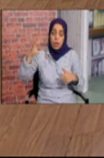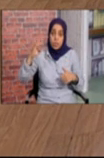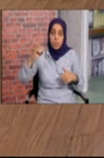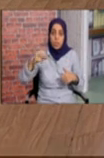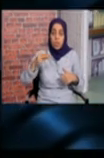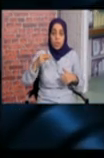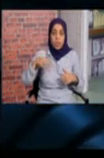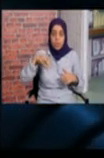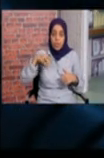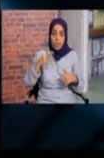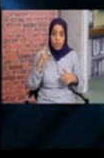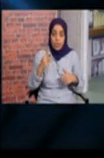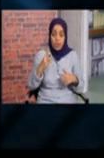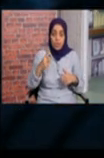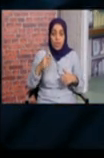يناير 2019